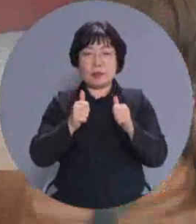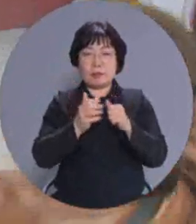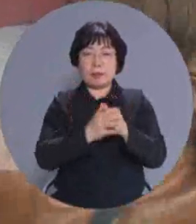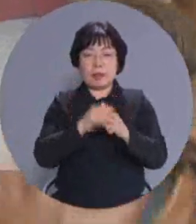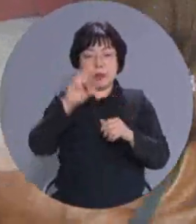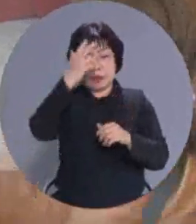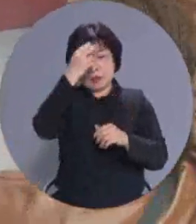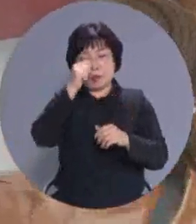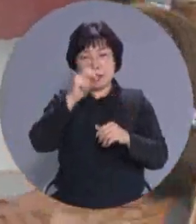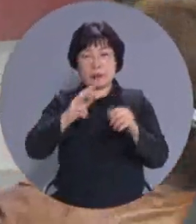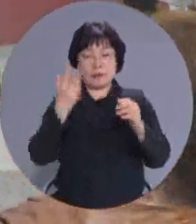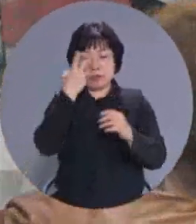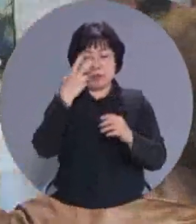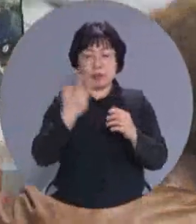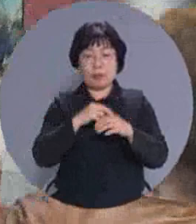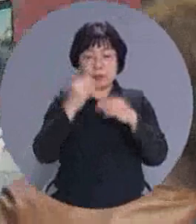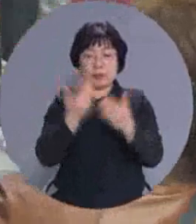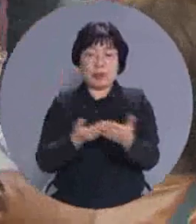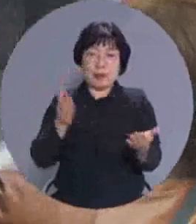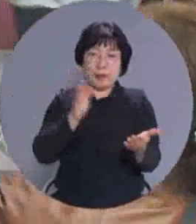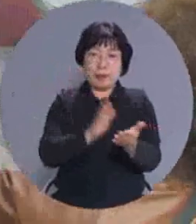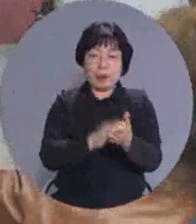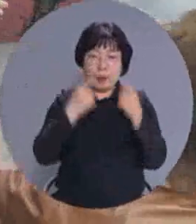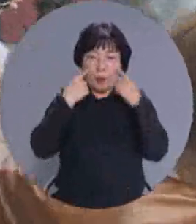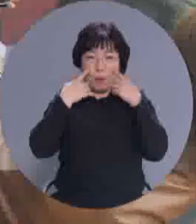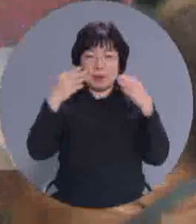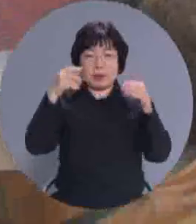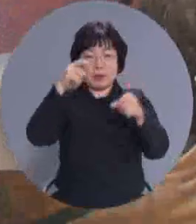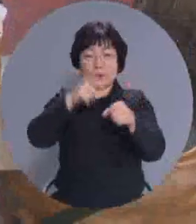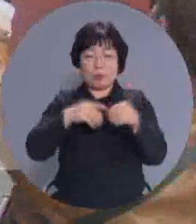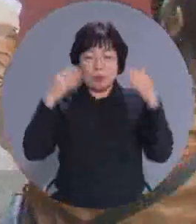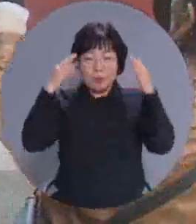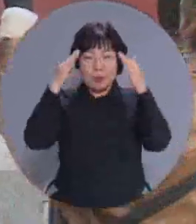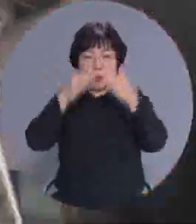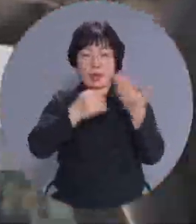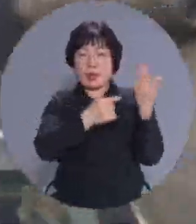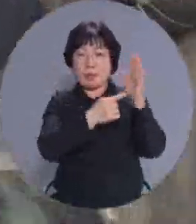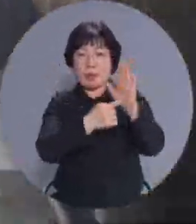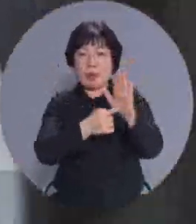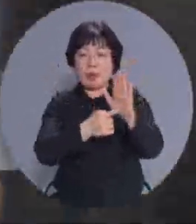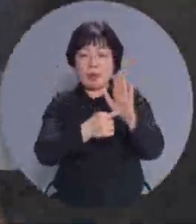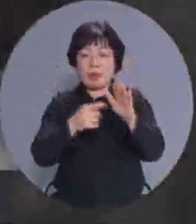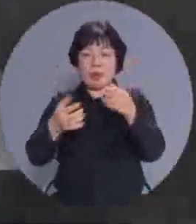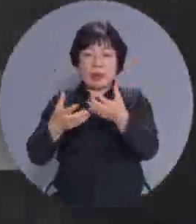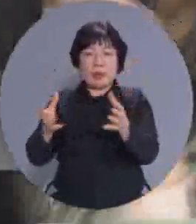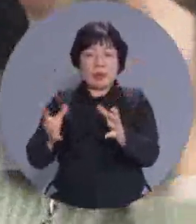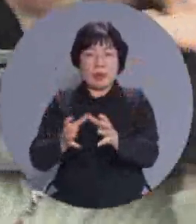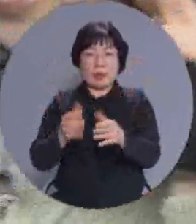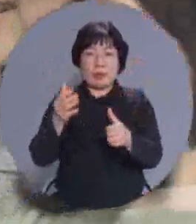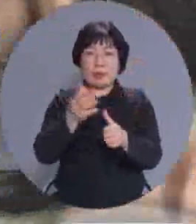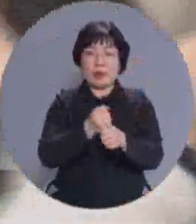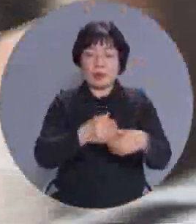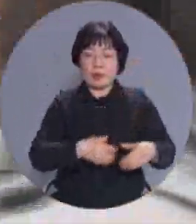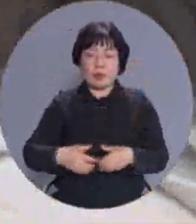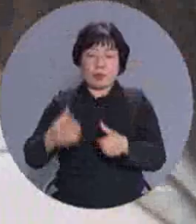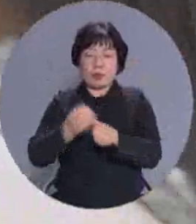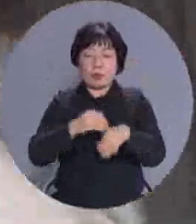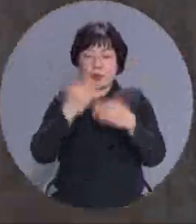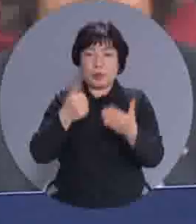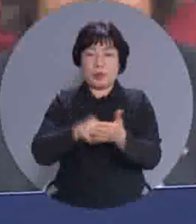검찰개혁이란 뚜렷한 목표와 방향성을 제시한 점이 범야권과 중도층 표심을 얻었다는